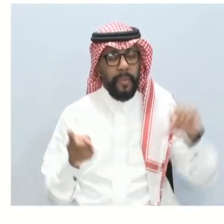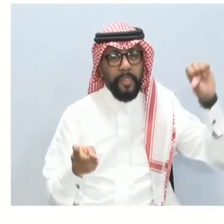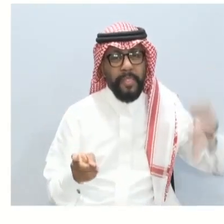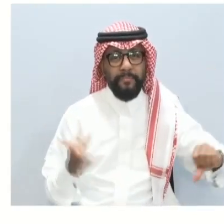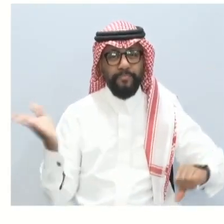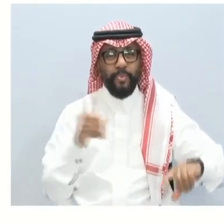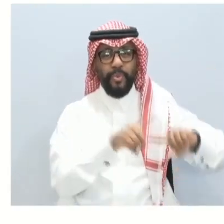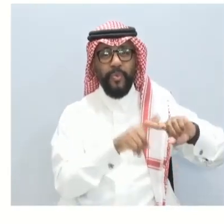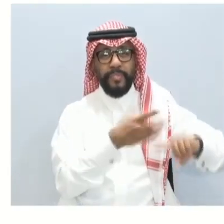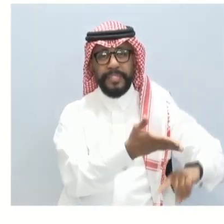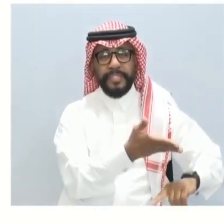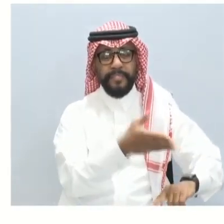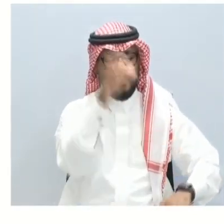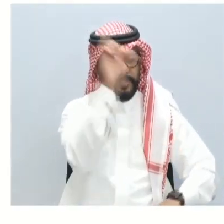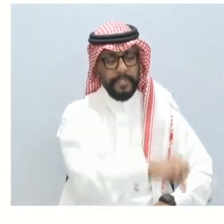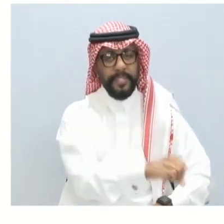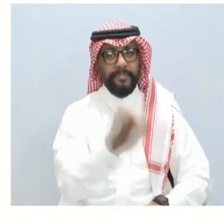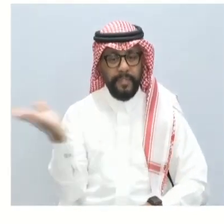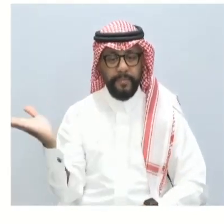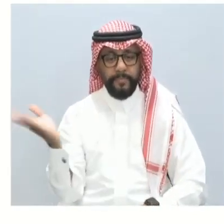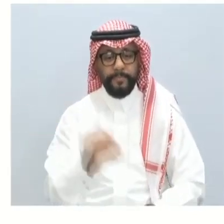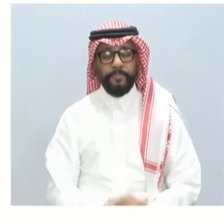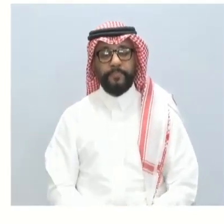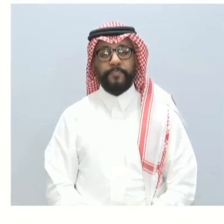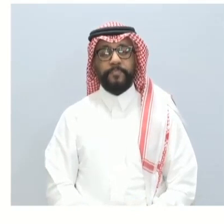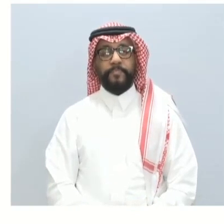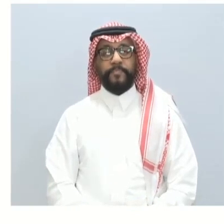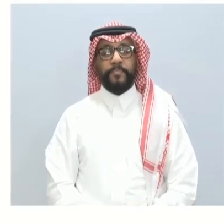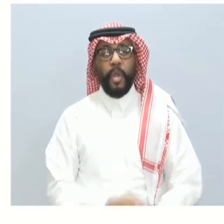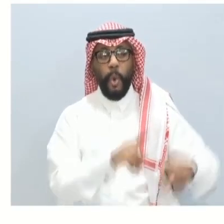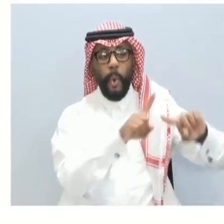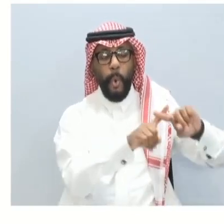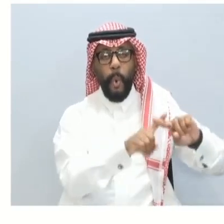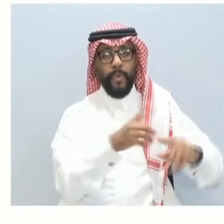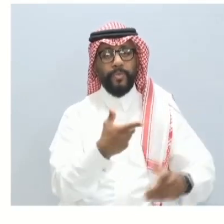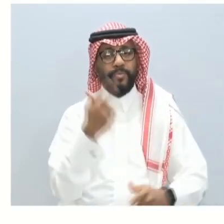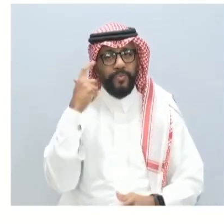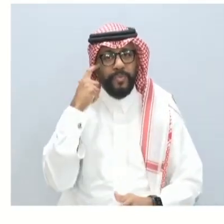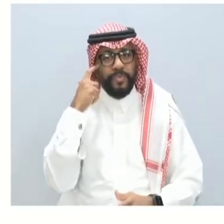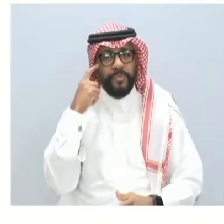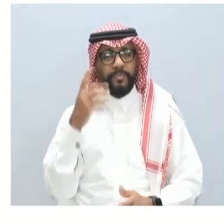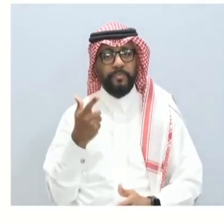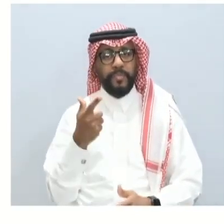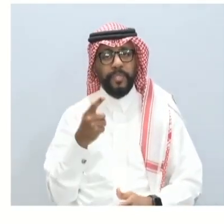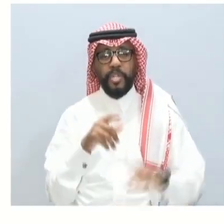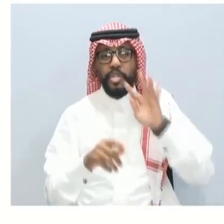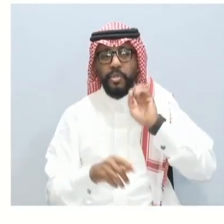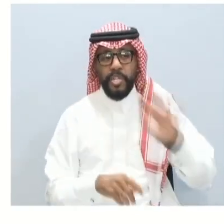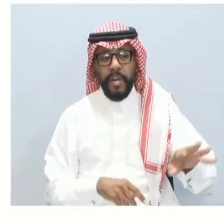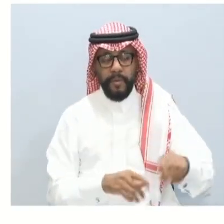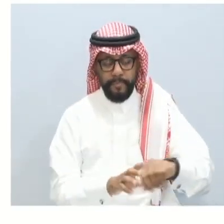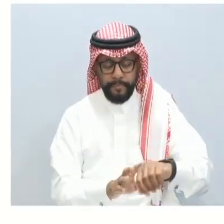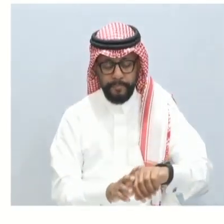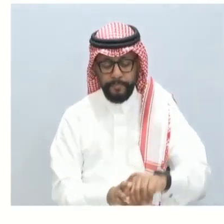وهي عقائد واقوال وافعال تنافي التوحيد عرفت الشر لا للشر